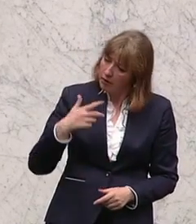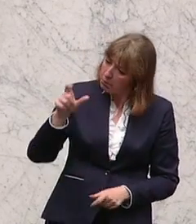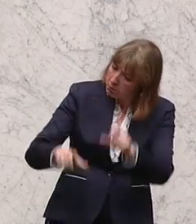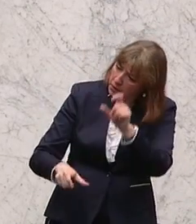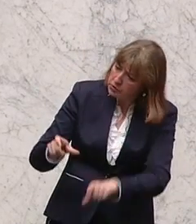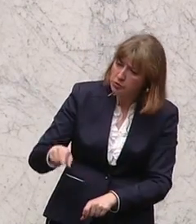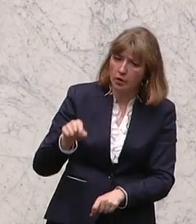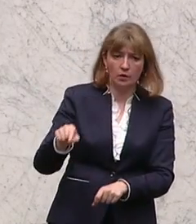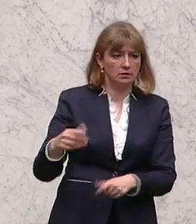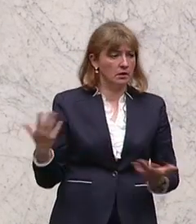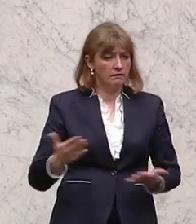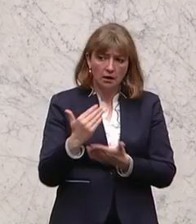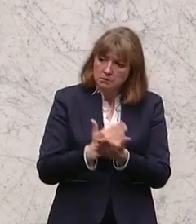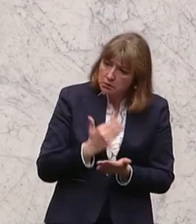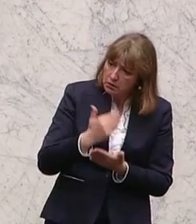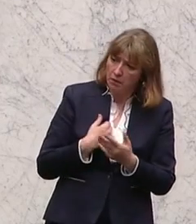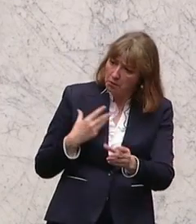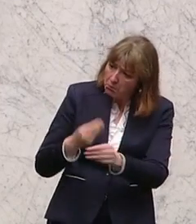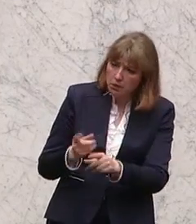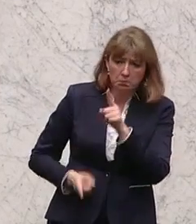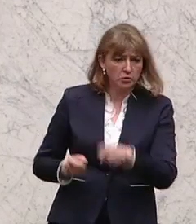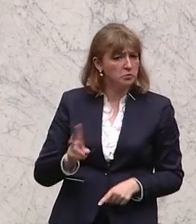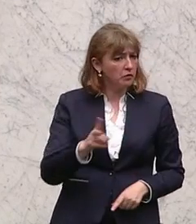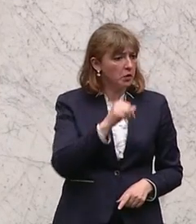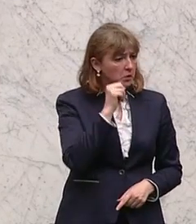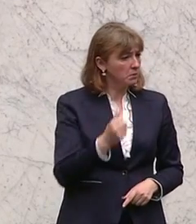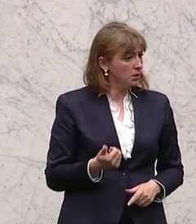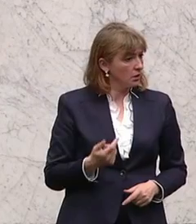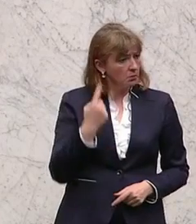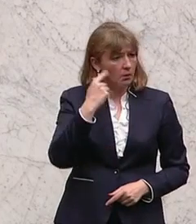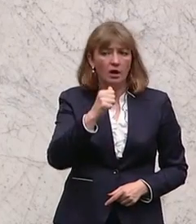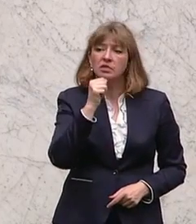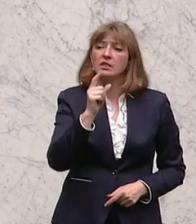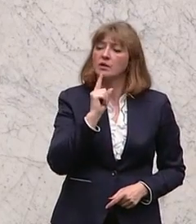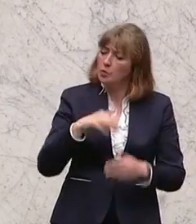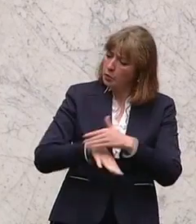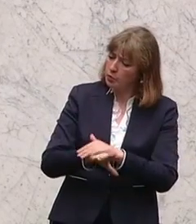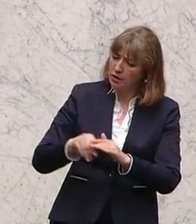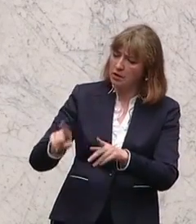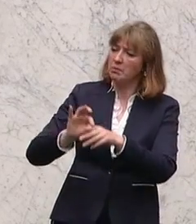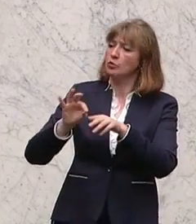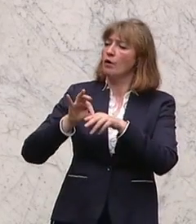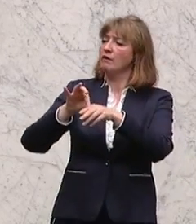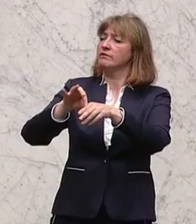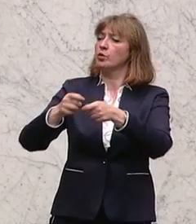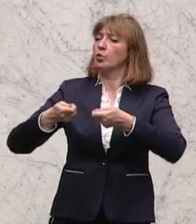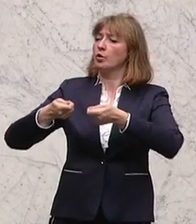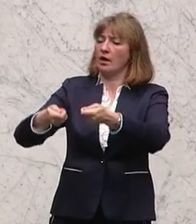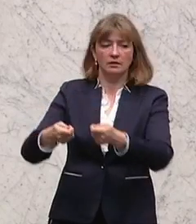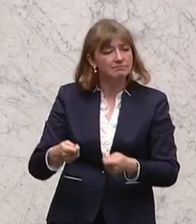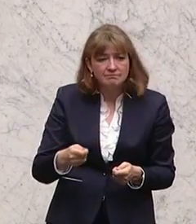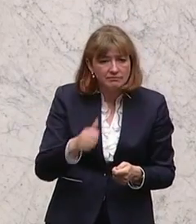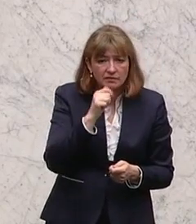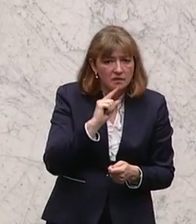Personen, über Teams, über Programme? Weil es geht nicht nur darum, ein Unternehmen zu führen, sondern es geht